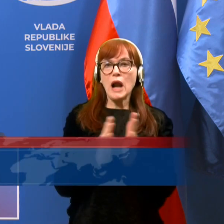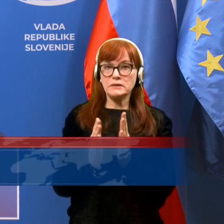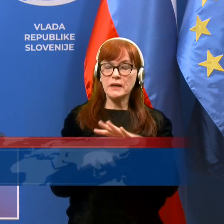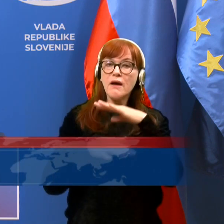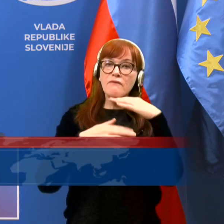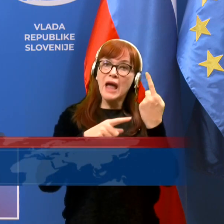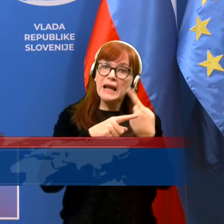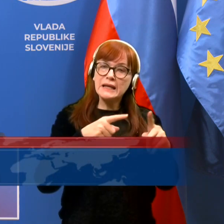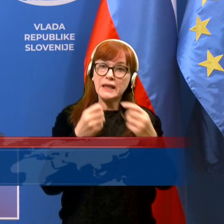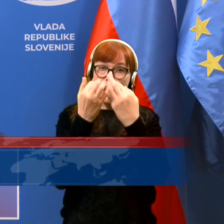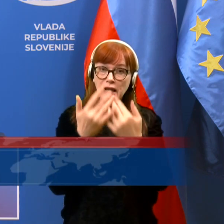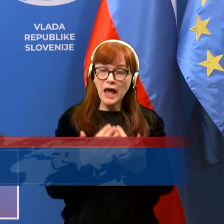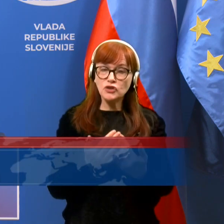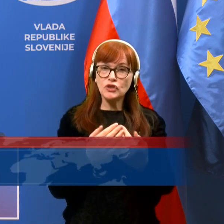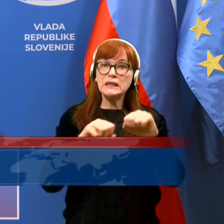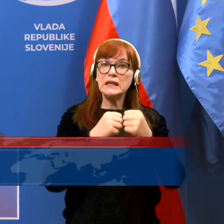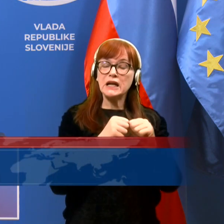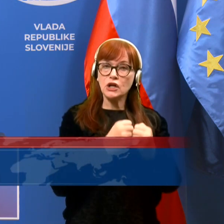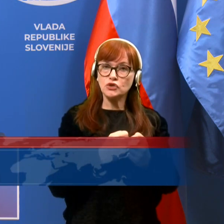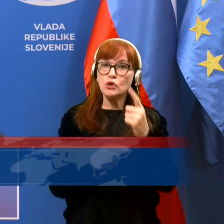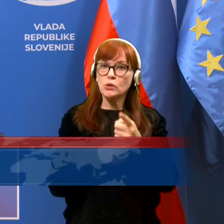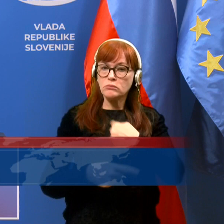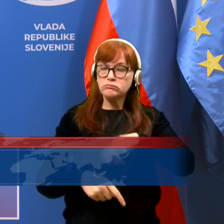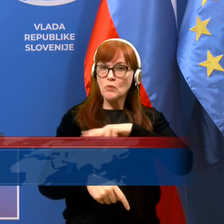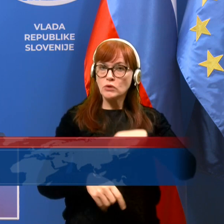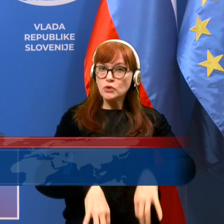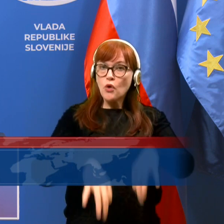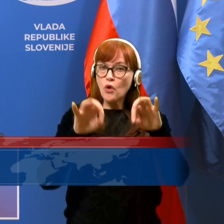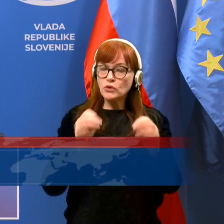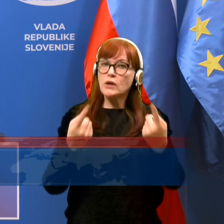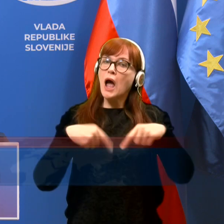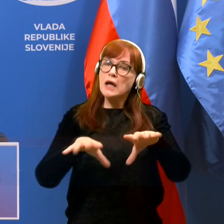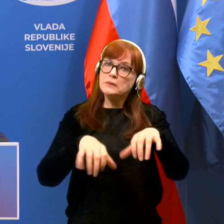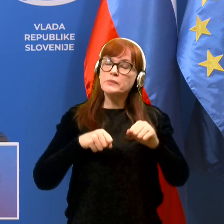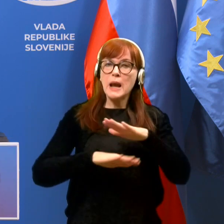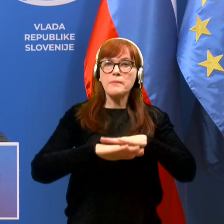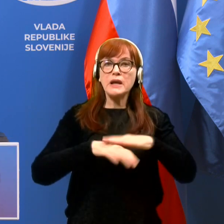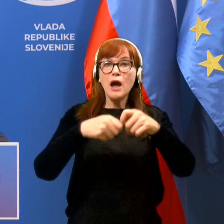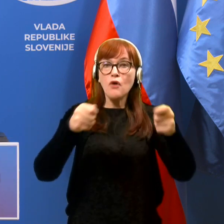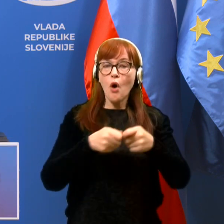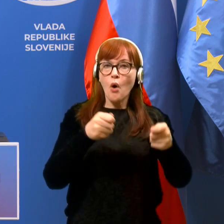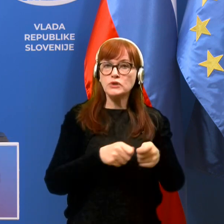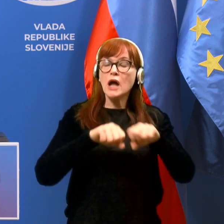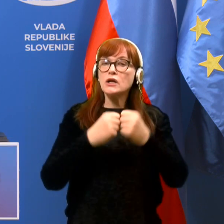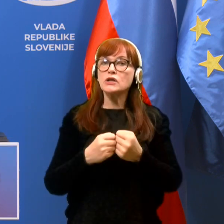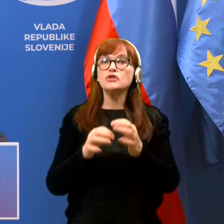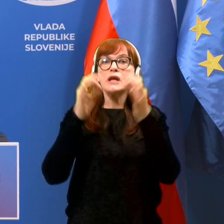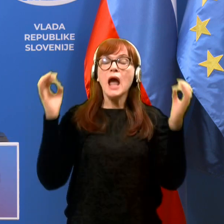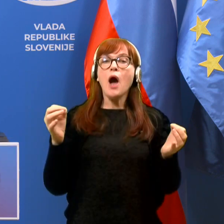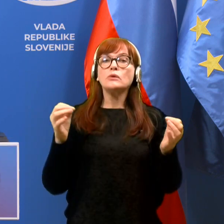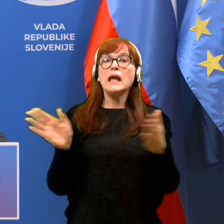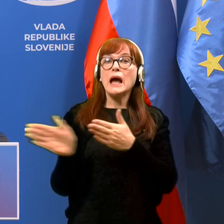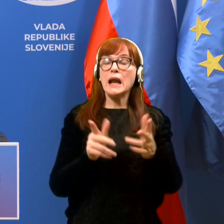Velik delež naštetih kršitev odlokov smo policisti ugotovili ali, ko smo sprejeli prijave občanov o kršitvah javnega reda in